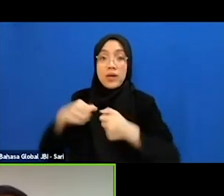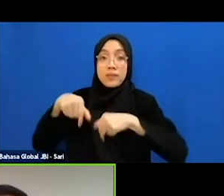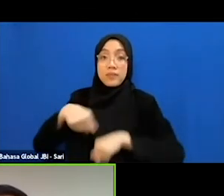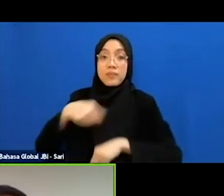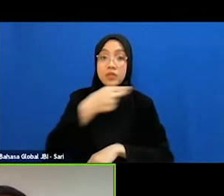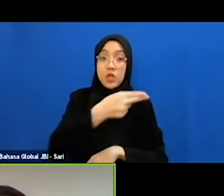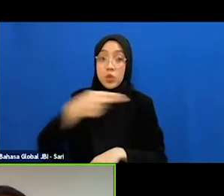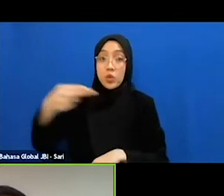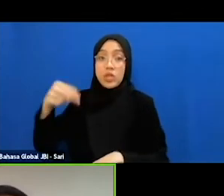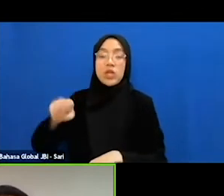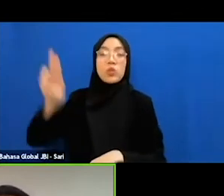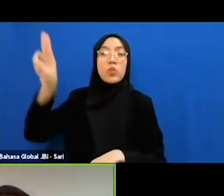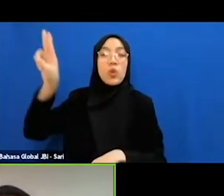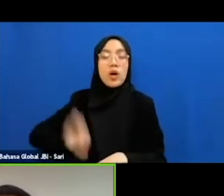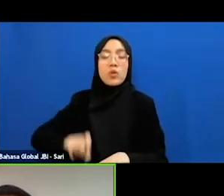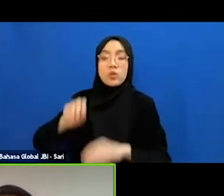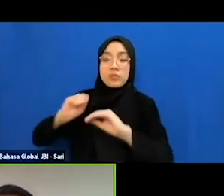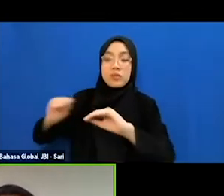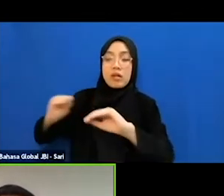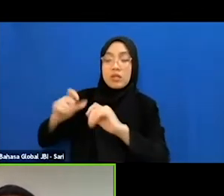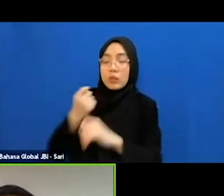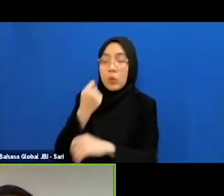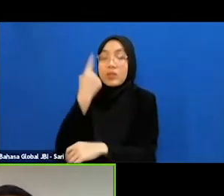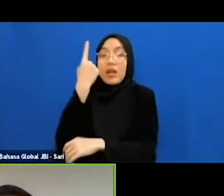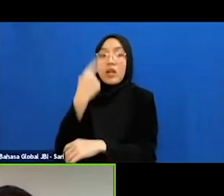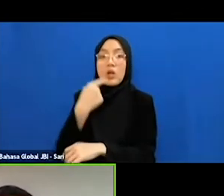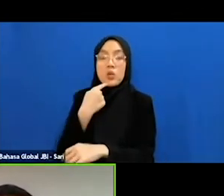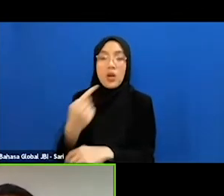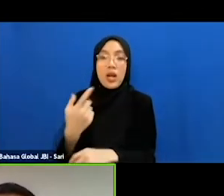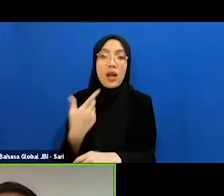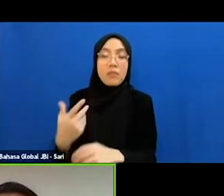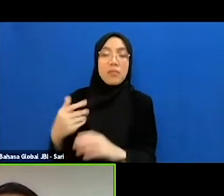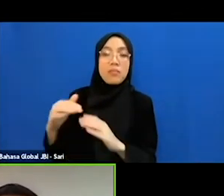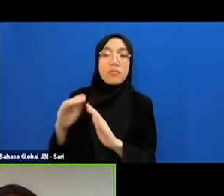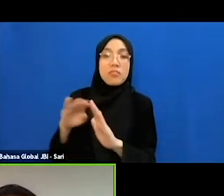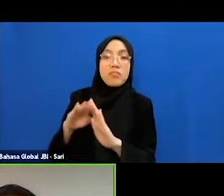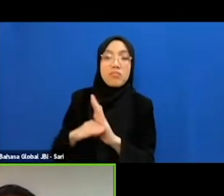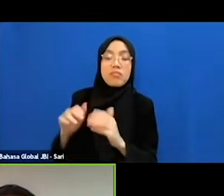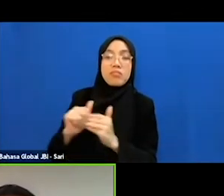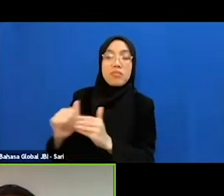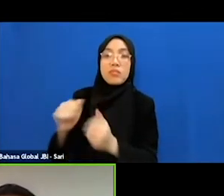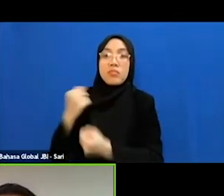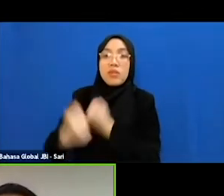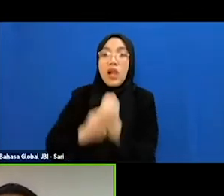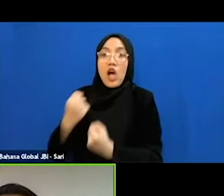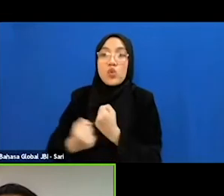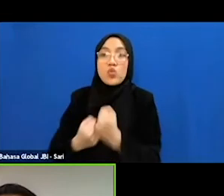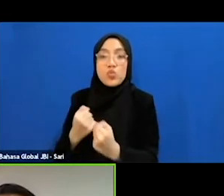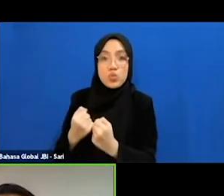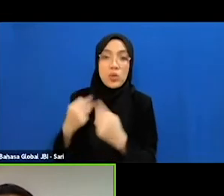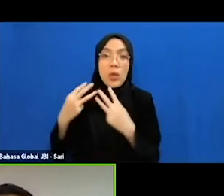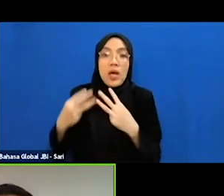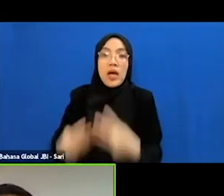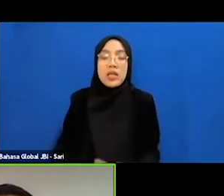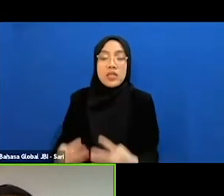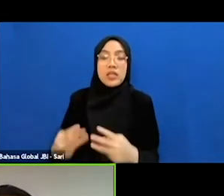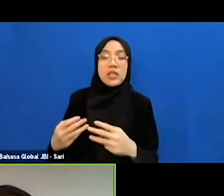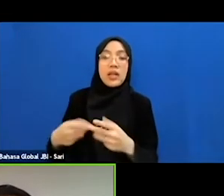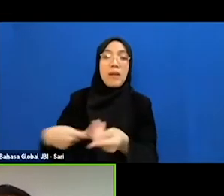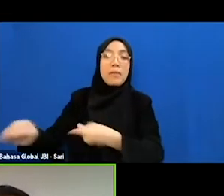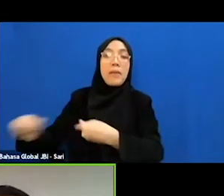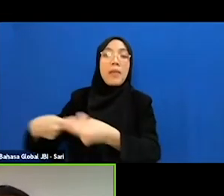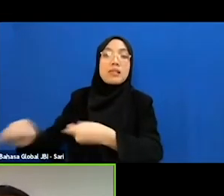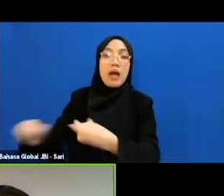harus ditanda rkan tentang market perilaku ya dari pemasaran